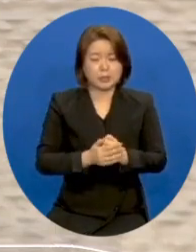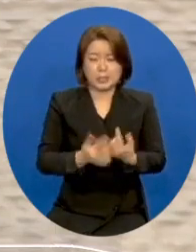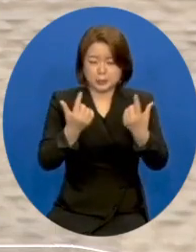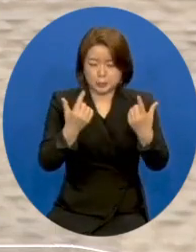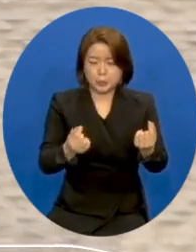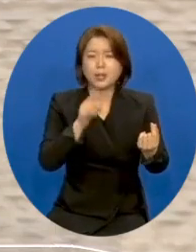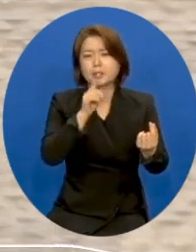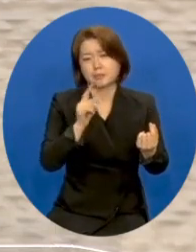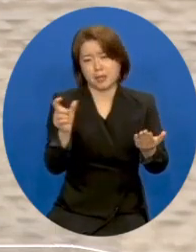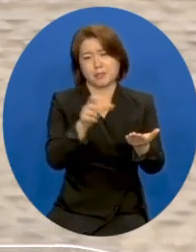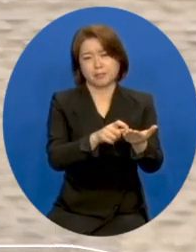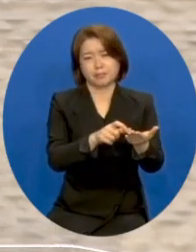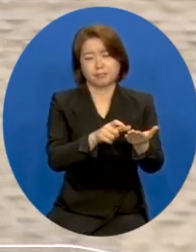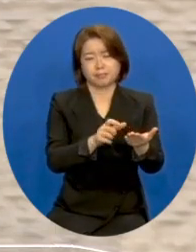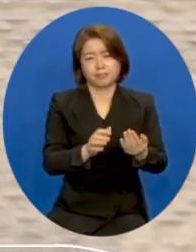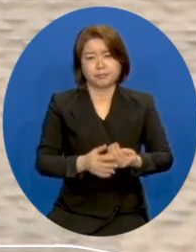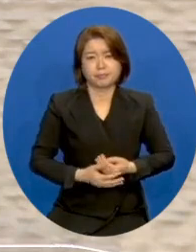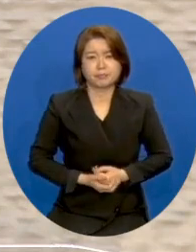하고 있는 겁니다.